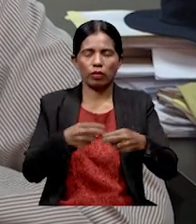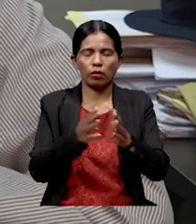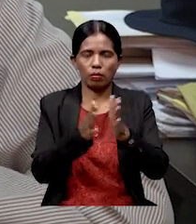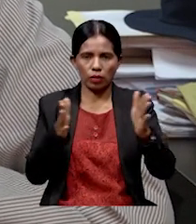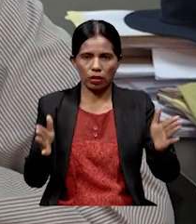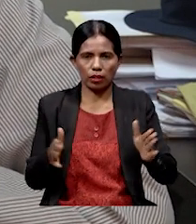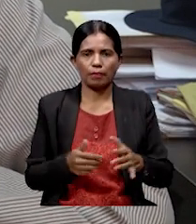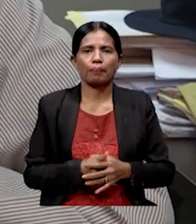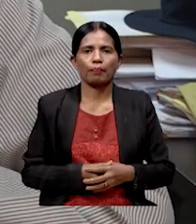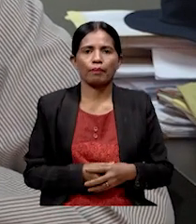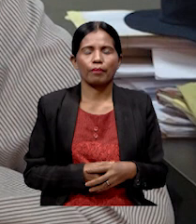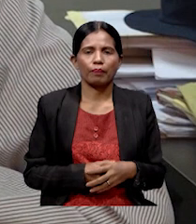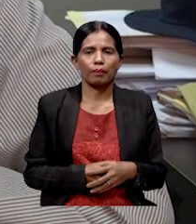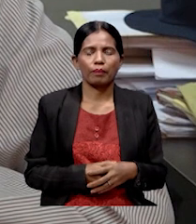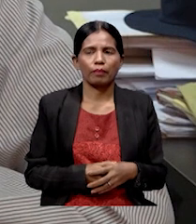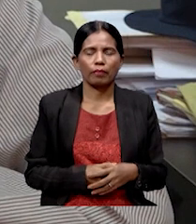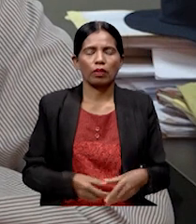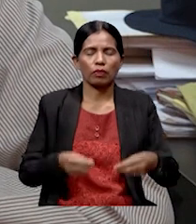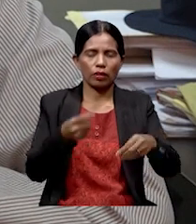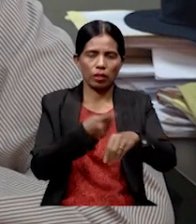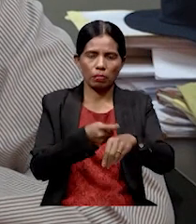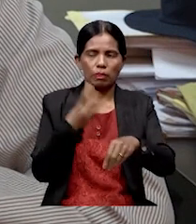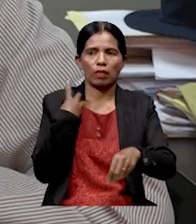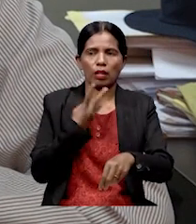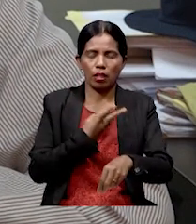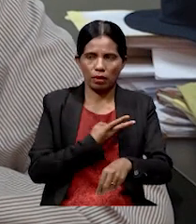ne for tempo ba ami